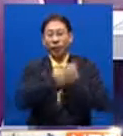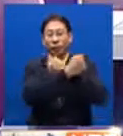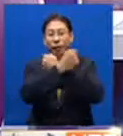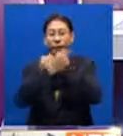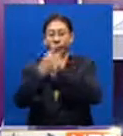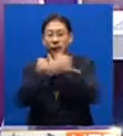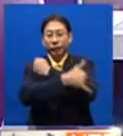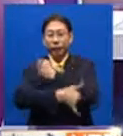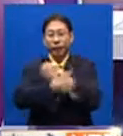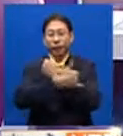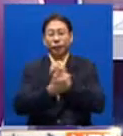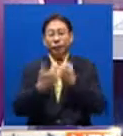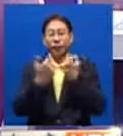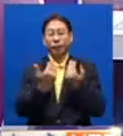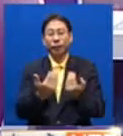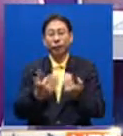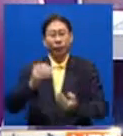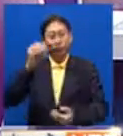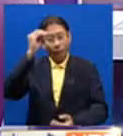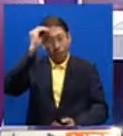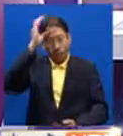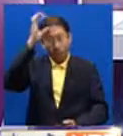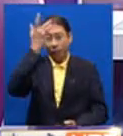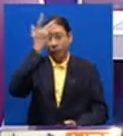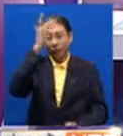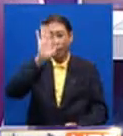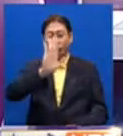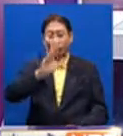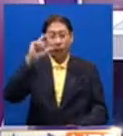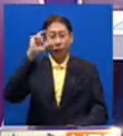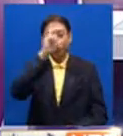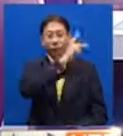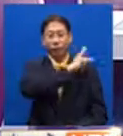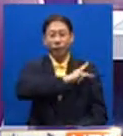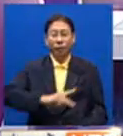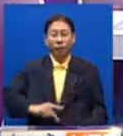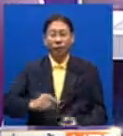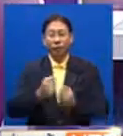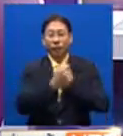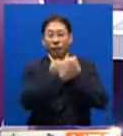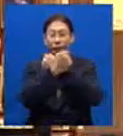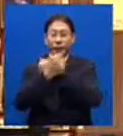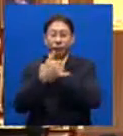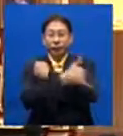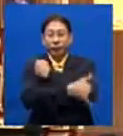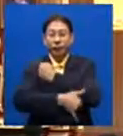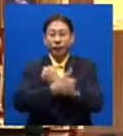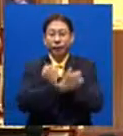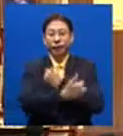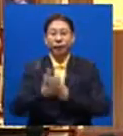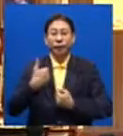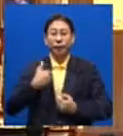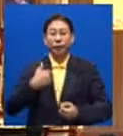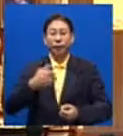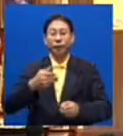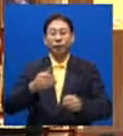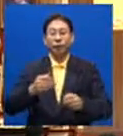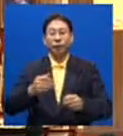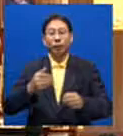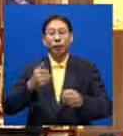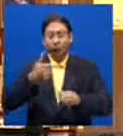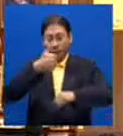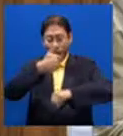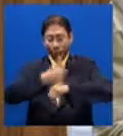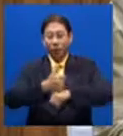จัดเสวนาพระอัจฉริยภาพพระบาทสมเด็จพระเจ้าอยู่หัวกับความมั่นคงของชาติบำรุงปนัดดาดิศกุลรัฐมนตรีประจำ